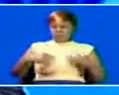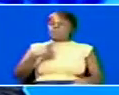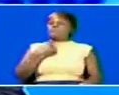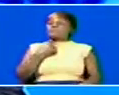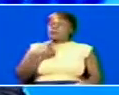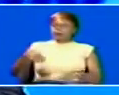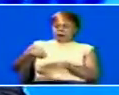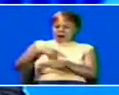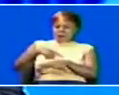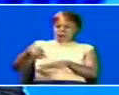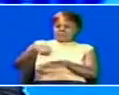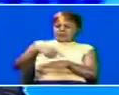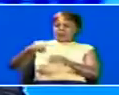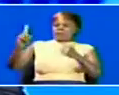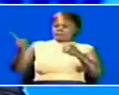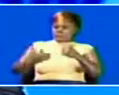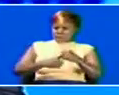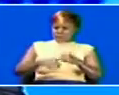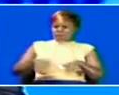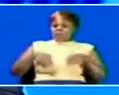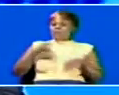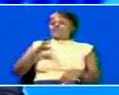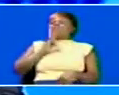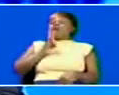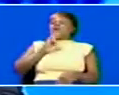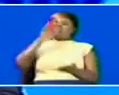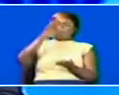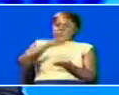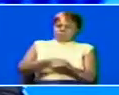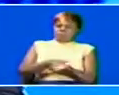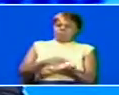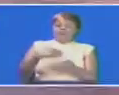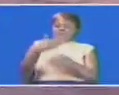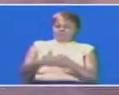zaidi ya saa sita wakisubiri mafuriko kupungua kabla ya kuendelea na safari zao.